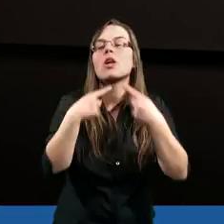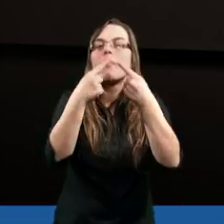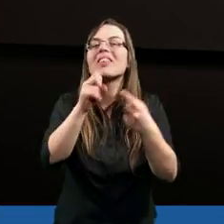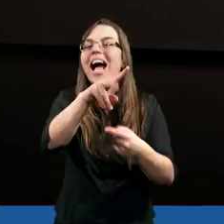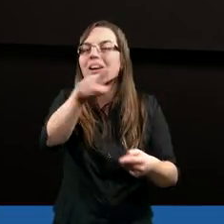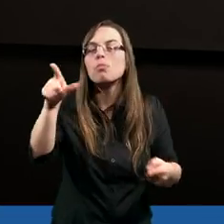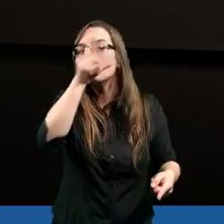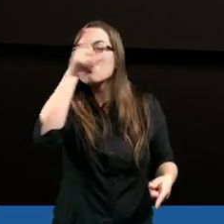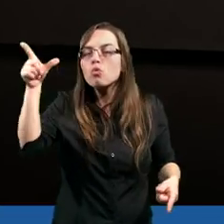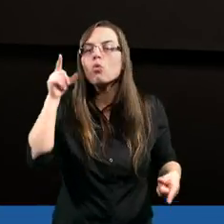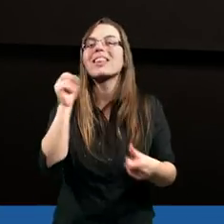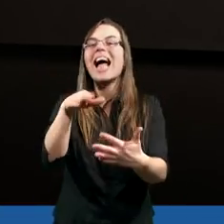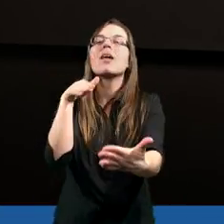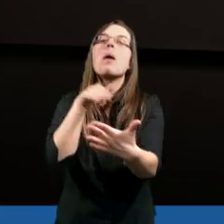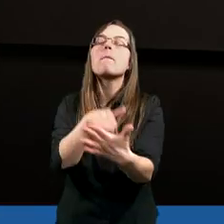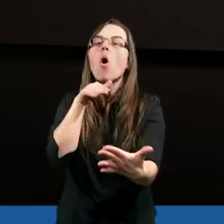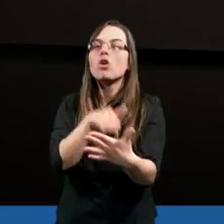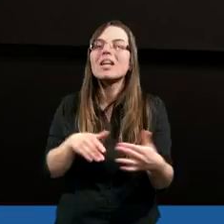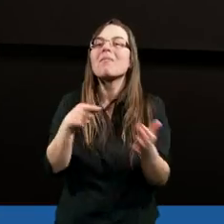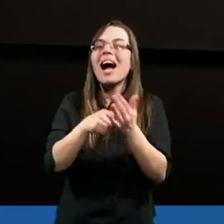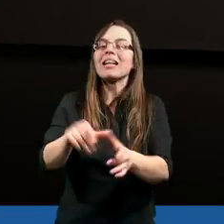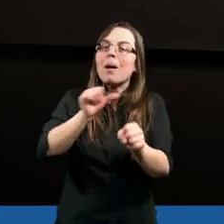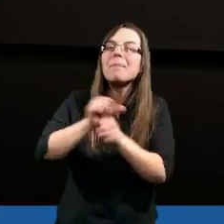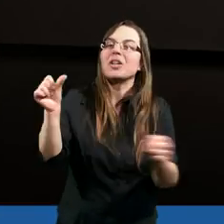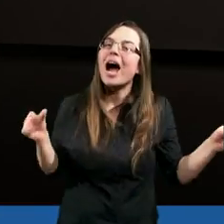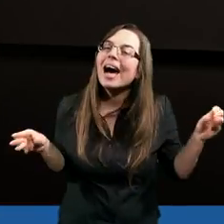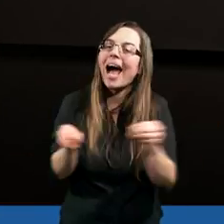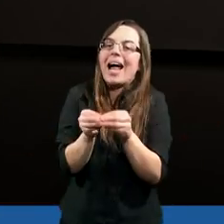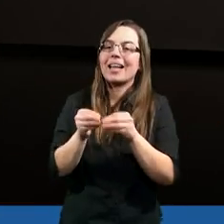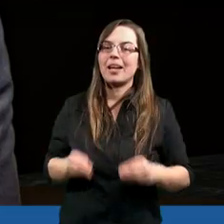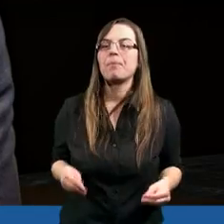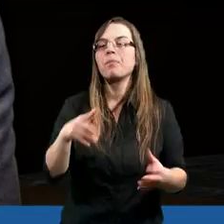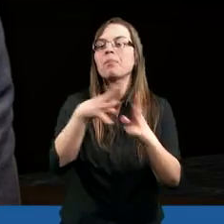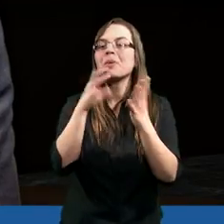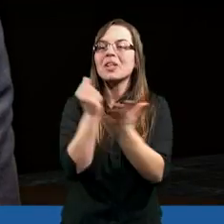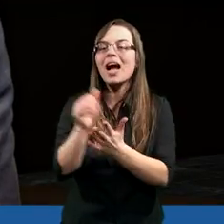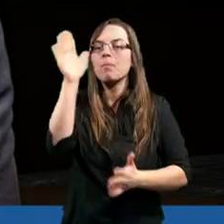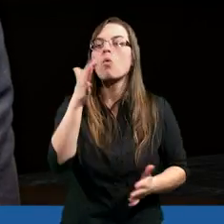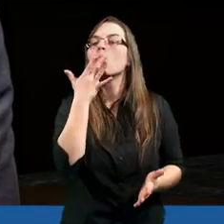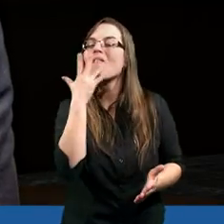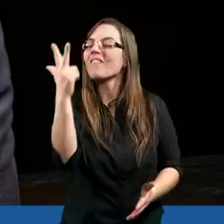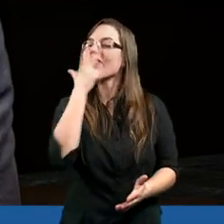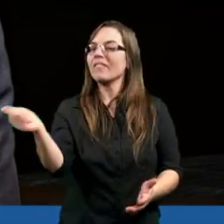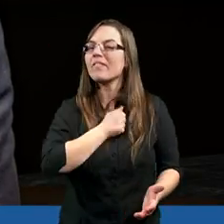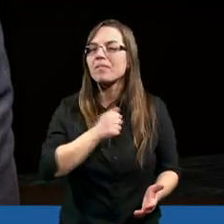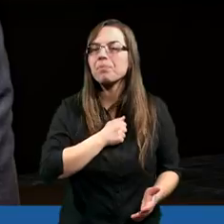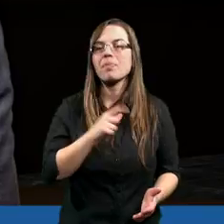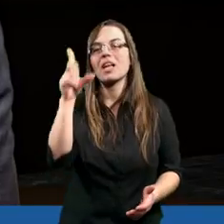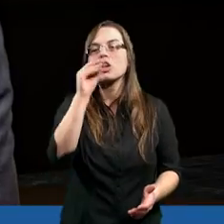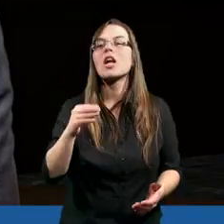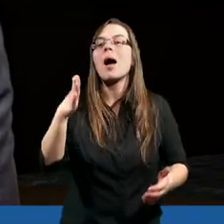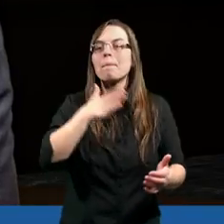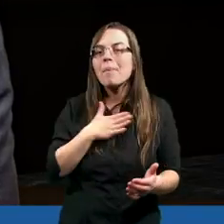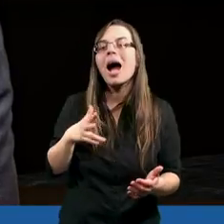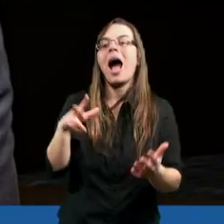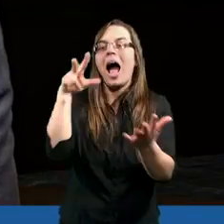o takich decyzjach i takiej potrzebie właśnie bycia razem? Przykazanie Boże mówi wyraźnie, że mamy